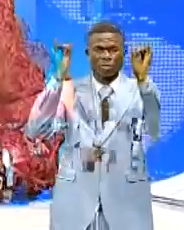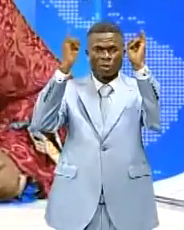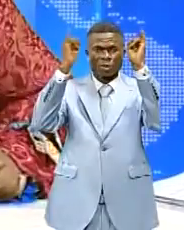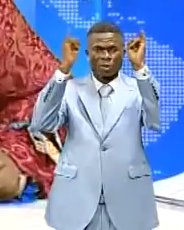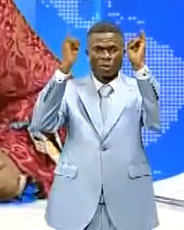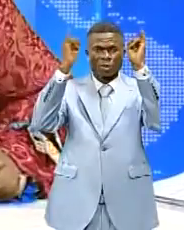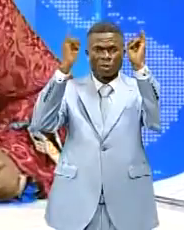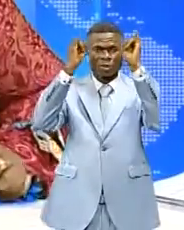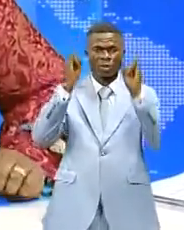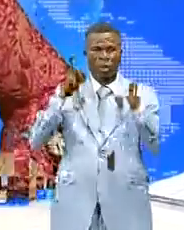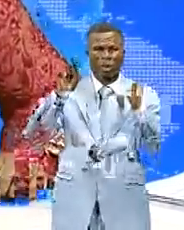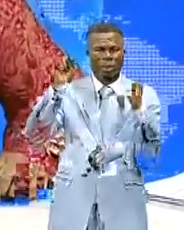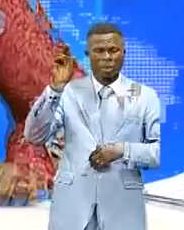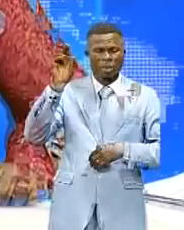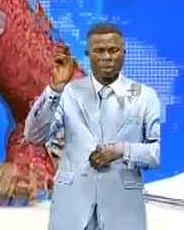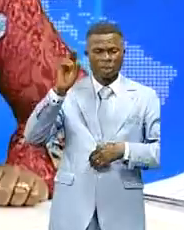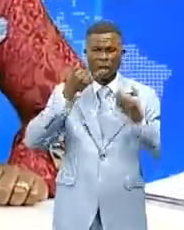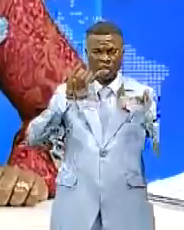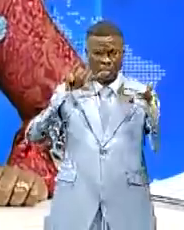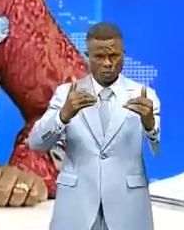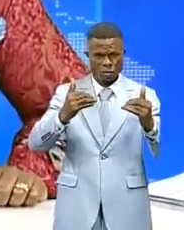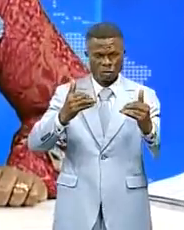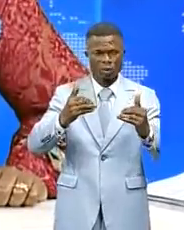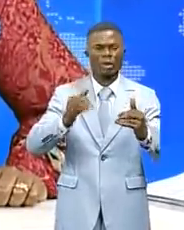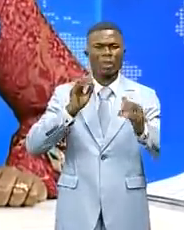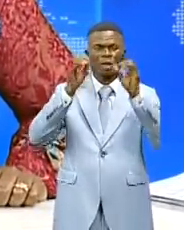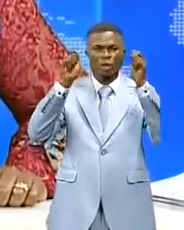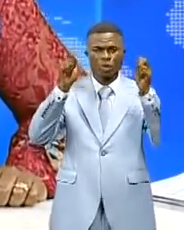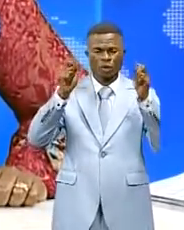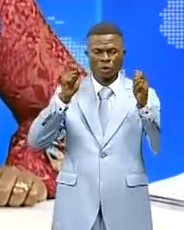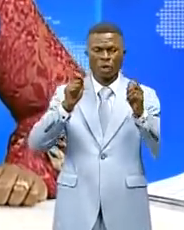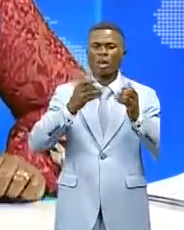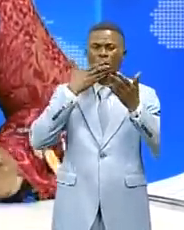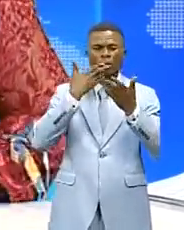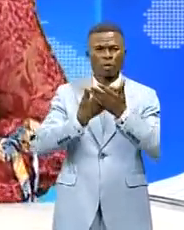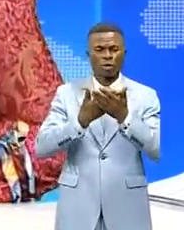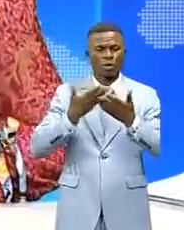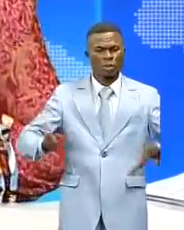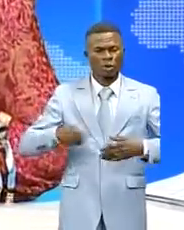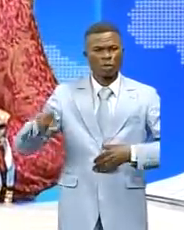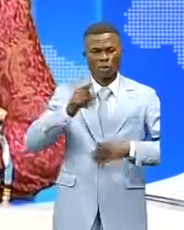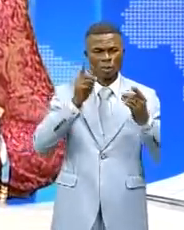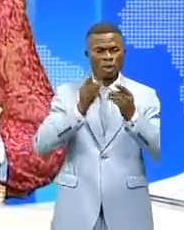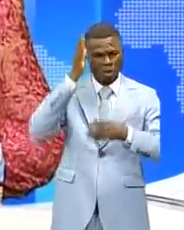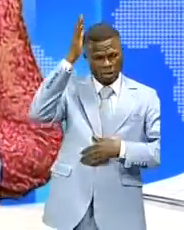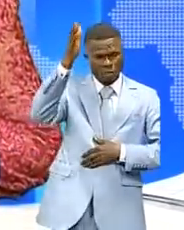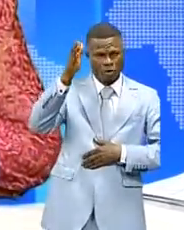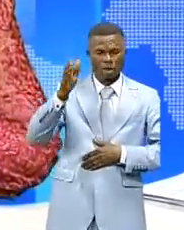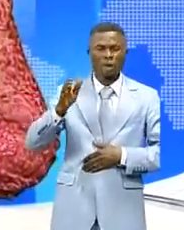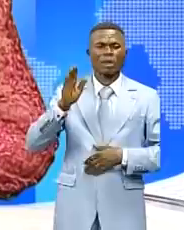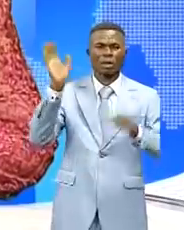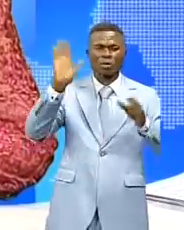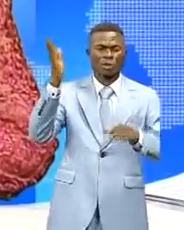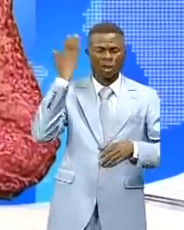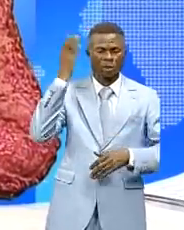ce la politique et sur nos antennes grand sera pas le plaisir de vous retrouver et très prochainement